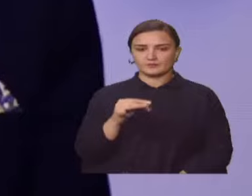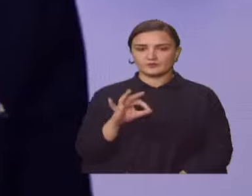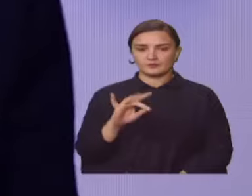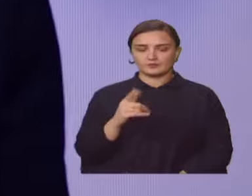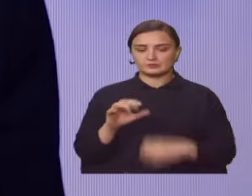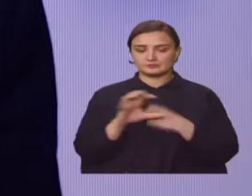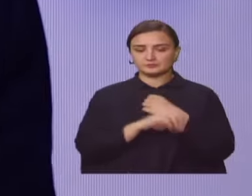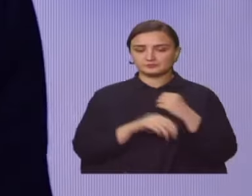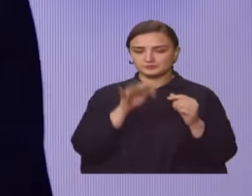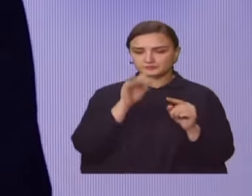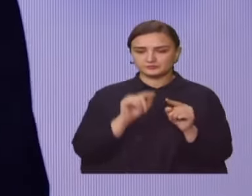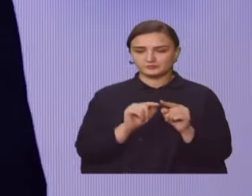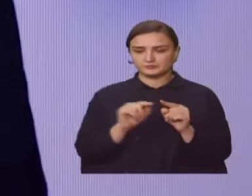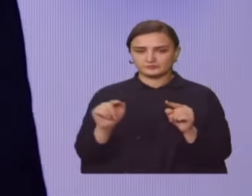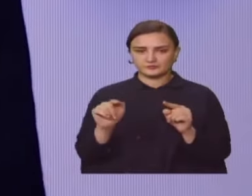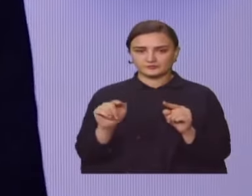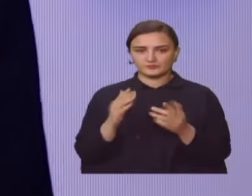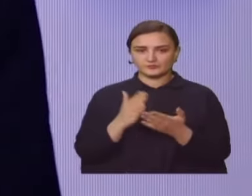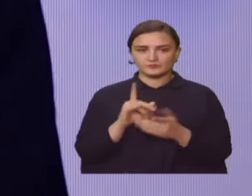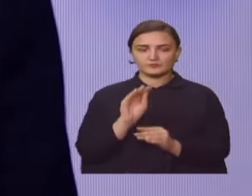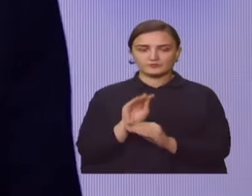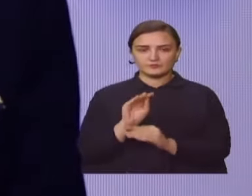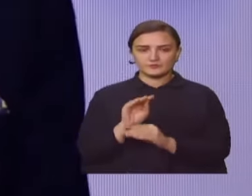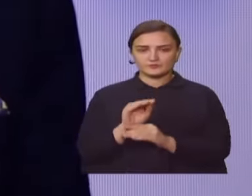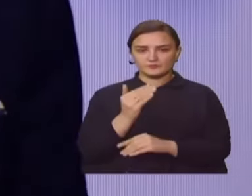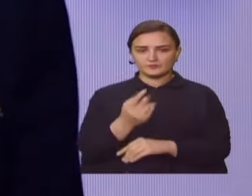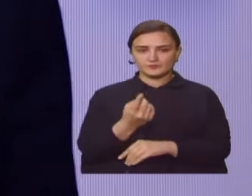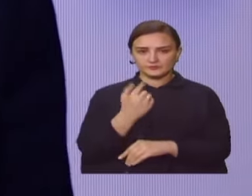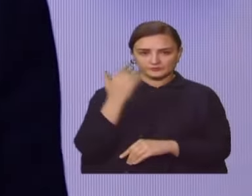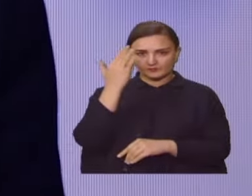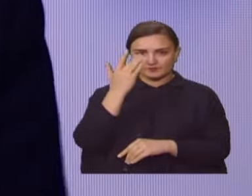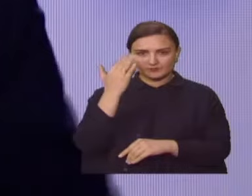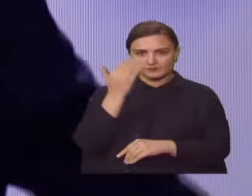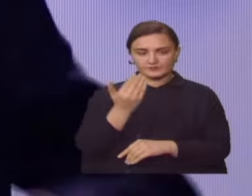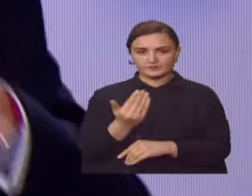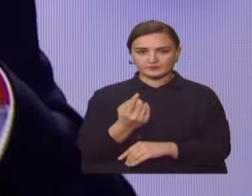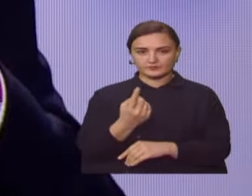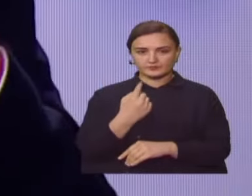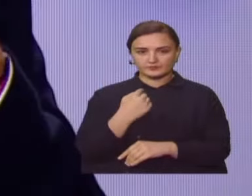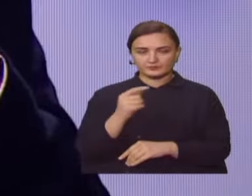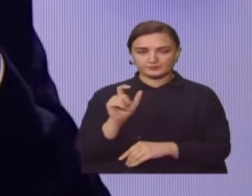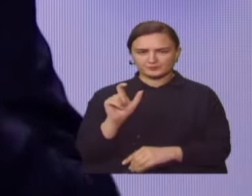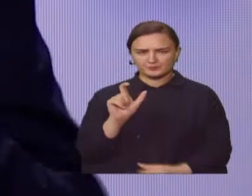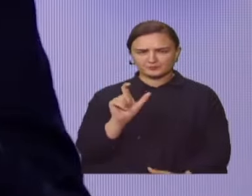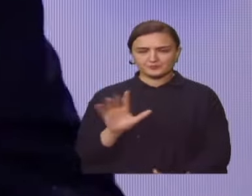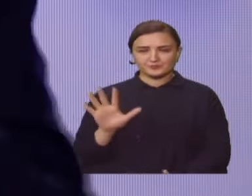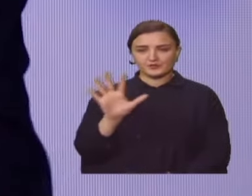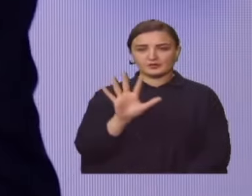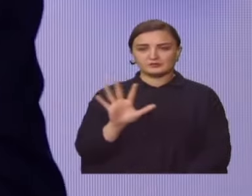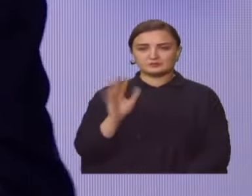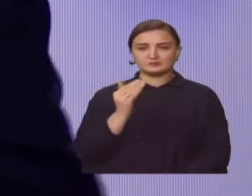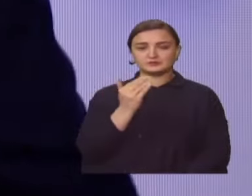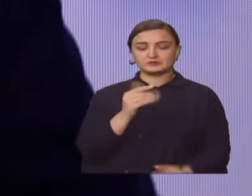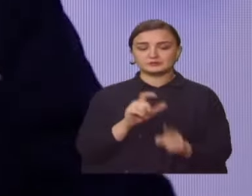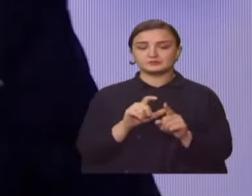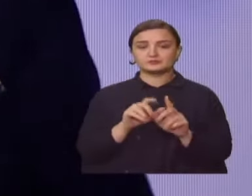ბოლო პერიოდში გარკვეული კრიტიკა თქვენი მხრიდან, ოცნების მხრიდან ევრო, ისე ვთქვათ, მოდით ასე დავარქვათ, თქვენ